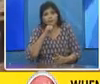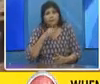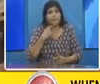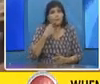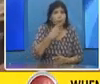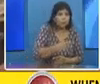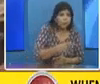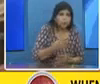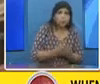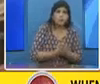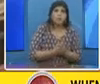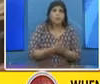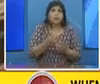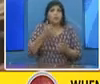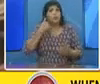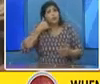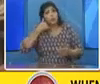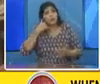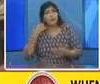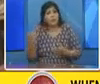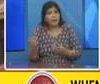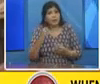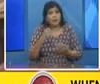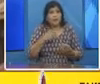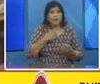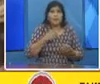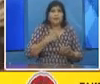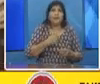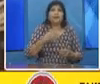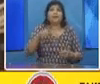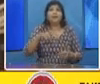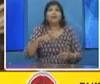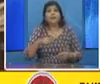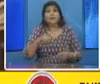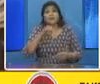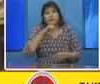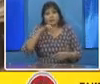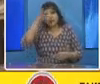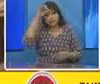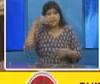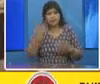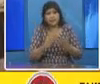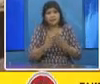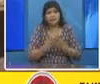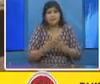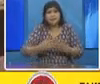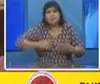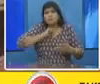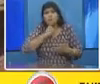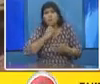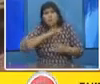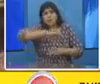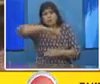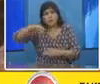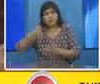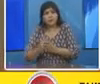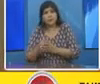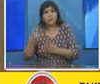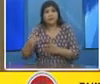पूछकर मोबाइल उठाइए और अपने दादा दादी नाना नानी या घर में जो भी बुजुर्ग